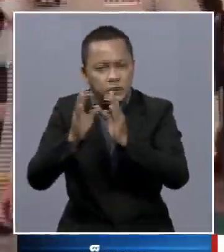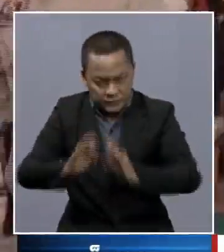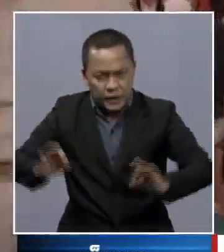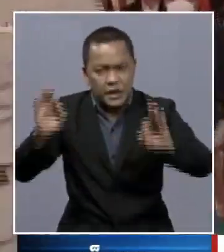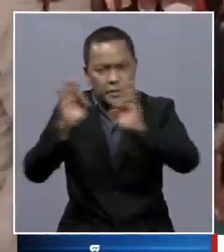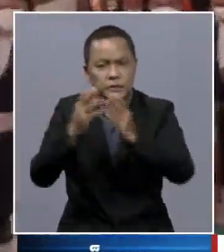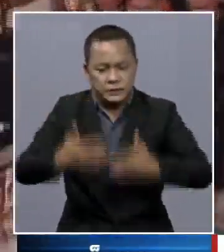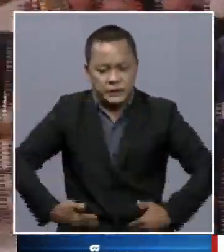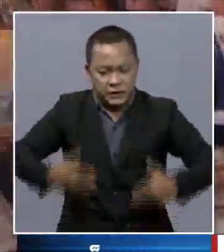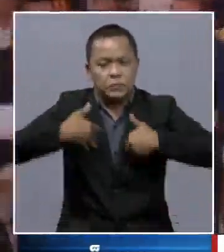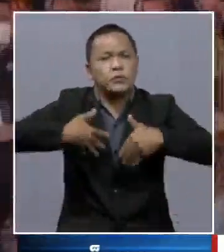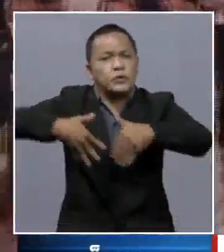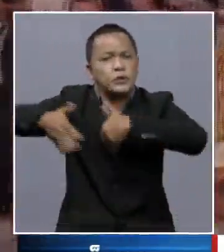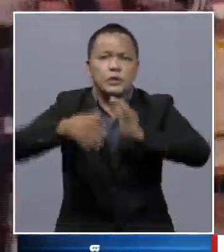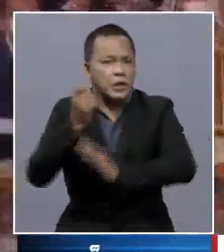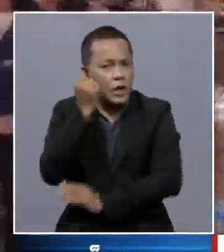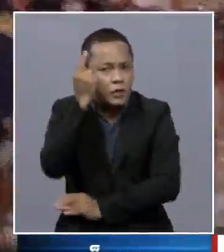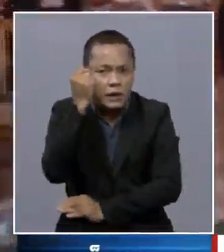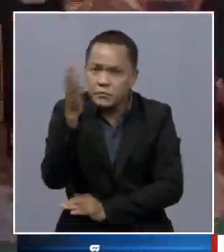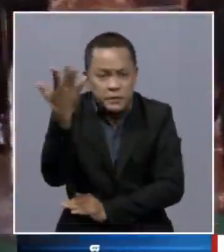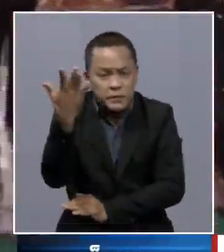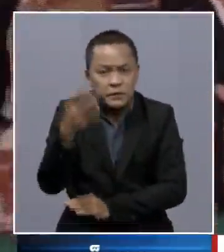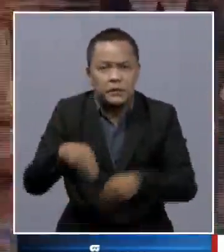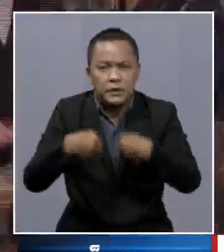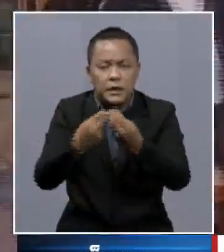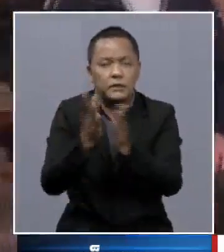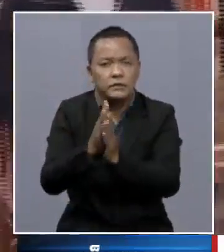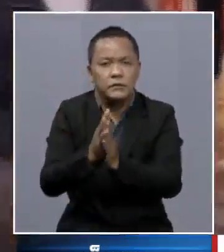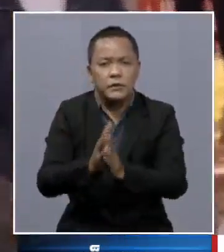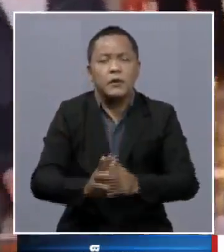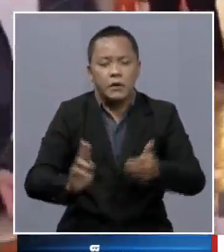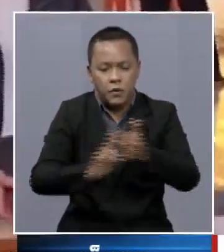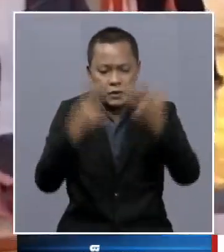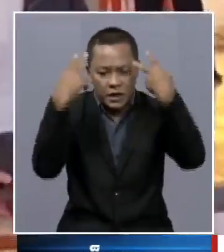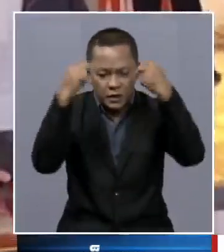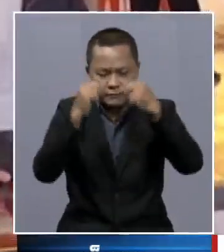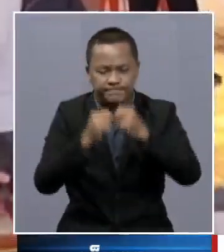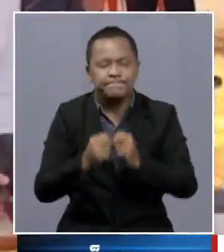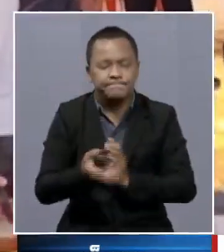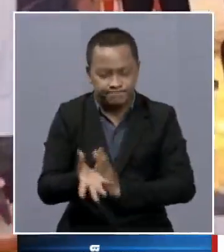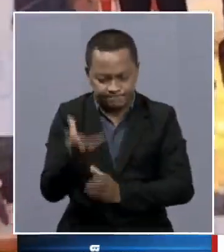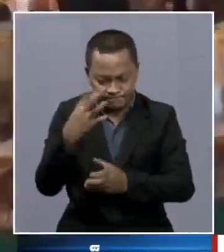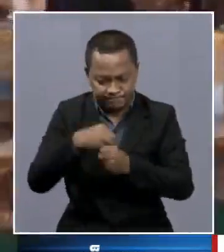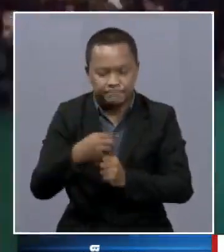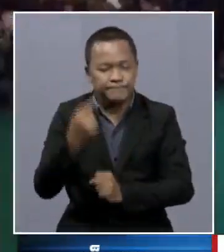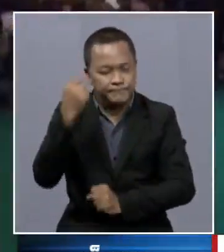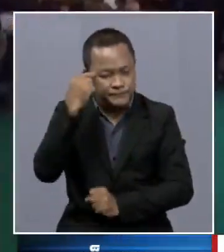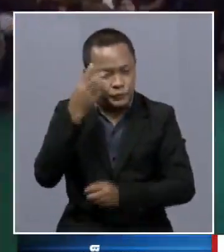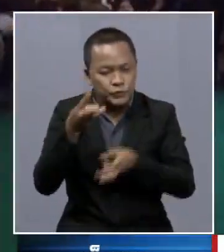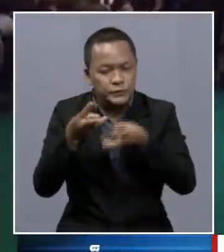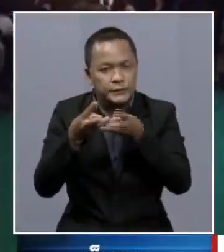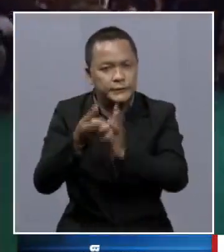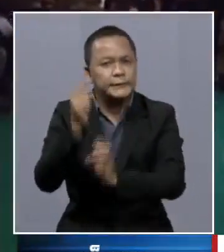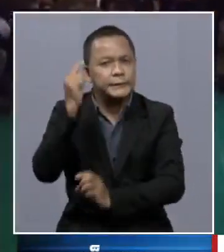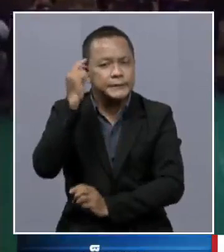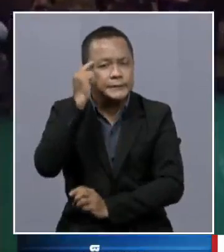เป็นในชีวิของประชาชนส่วใหญ่ทำให้ผลเอกประวิทย์ตกผลึกใชวสุดท้ายว่าคงคิดอย่าง